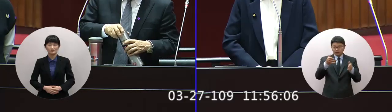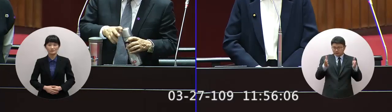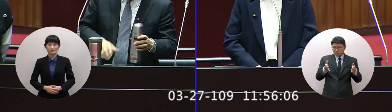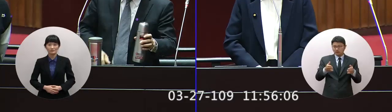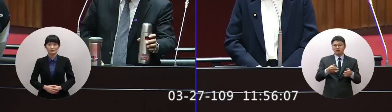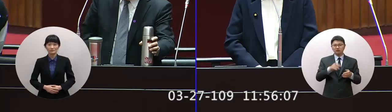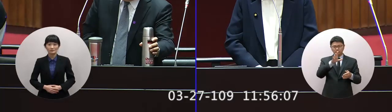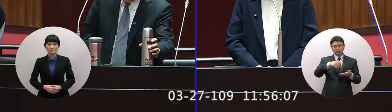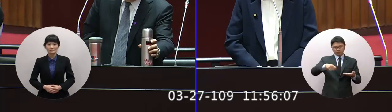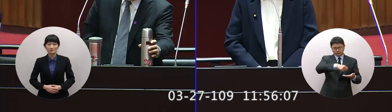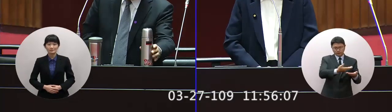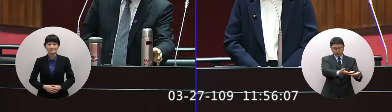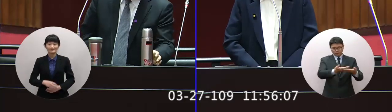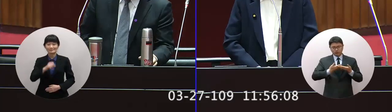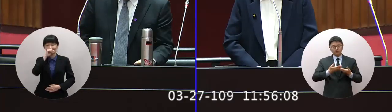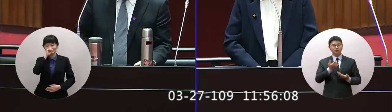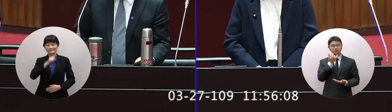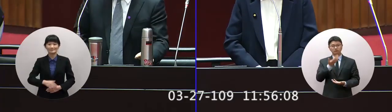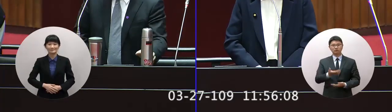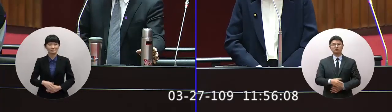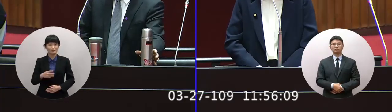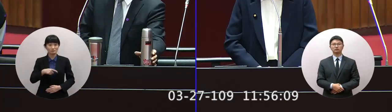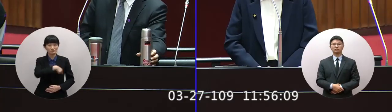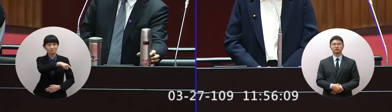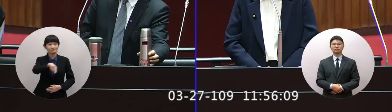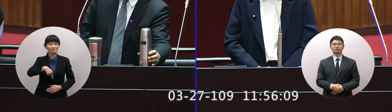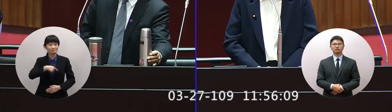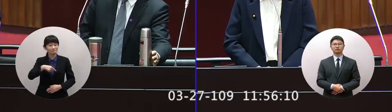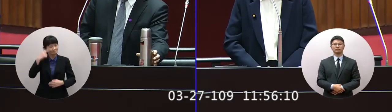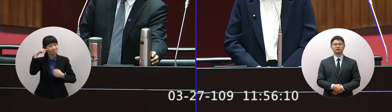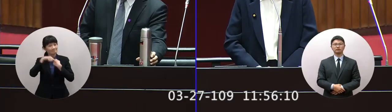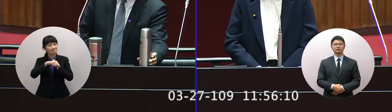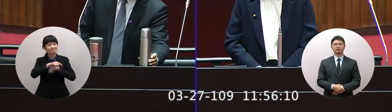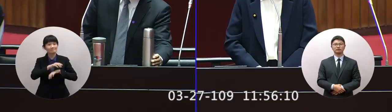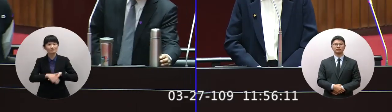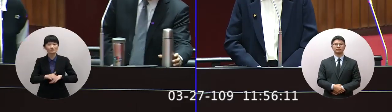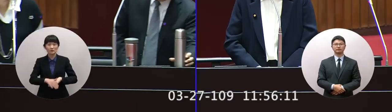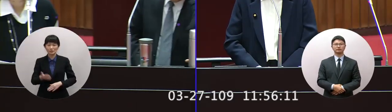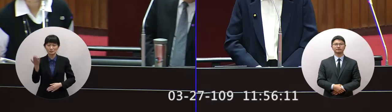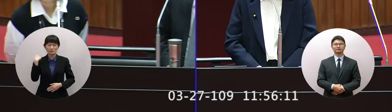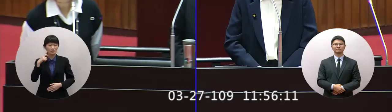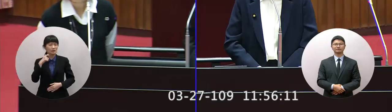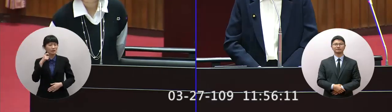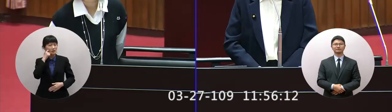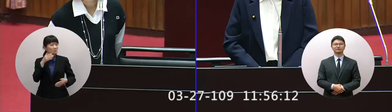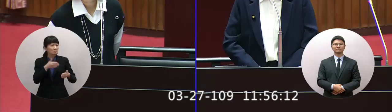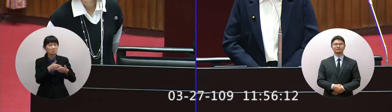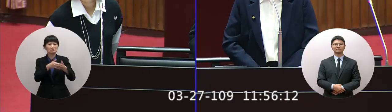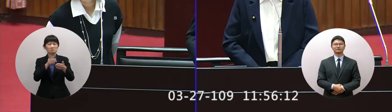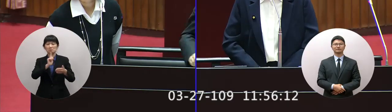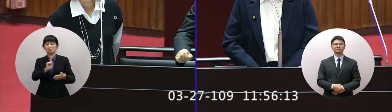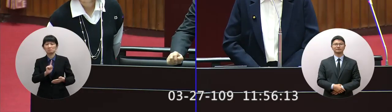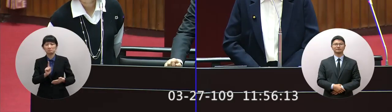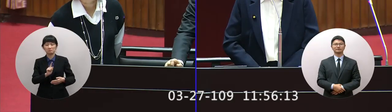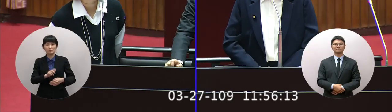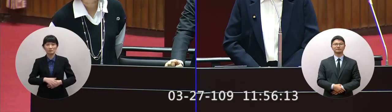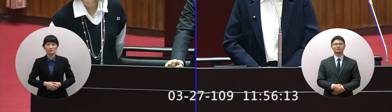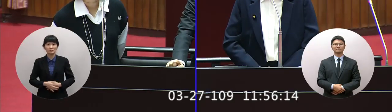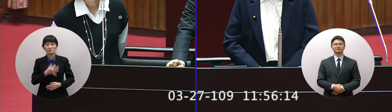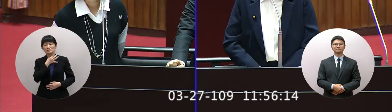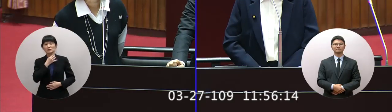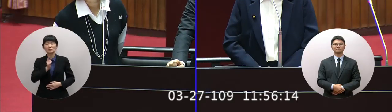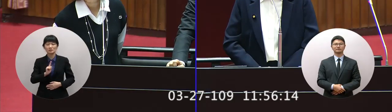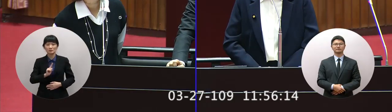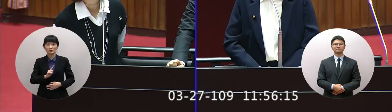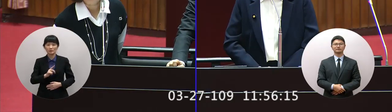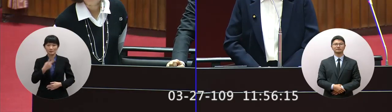资料给我们。 好，我们可以去研议一下，看过去我们碰到的瓶颈到底是什么，然后能够再加